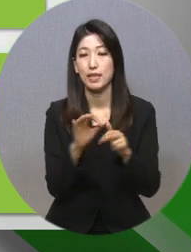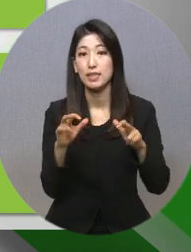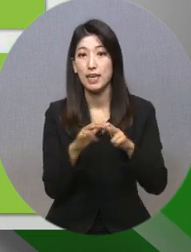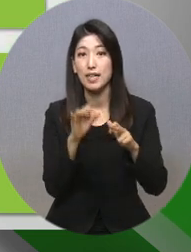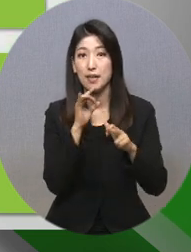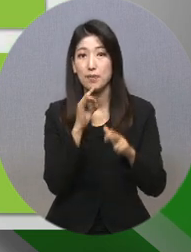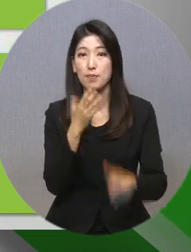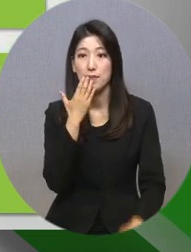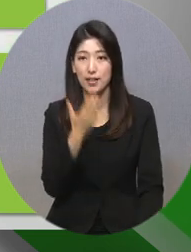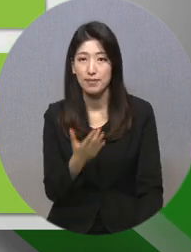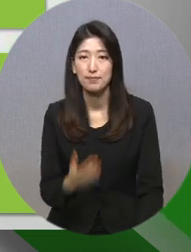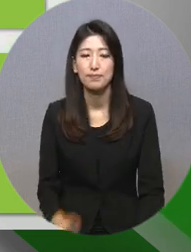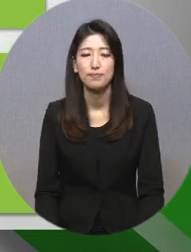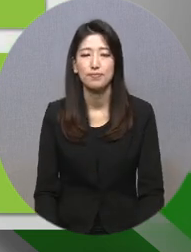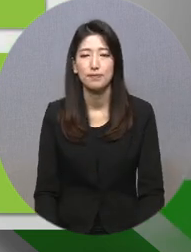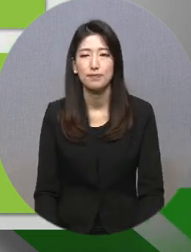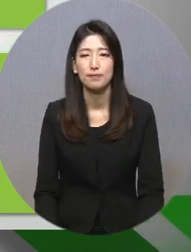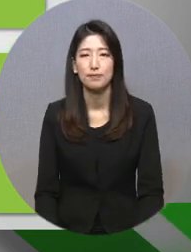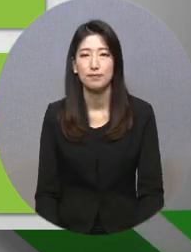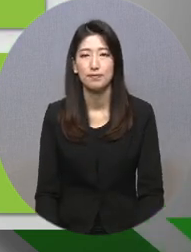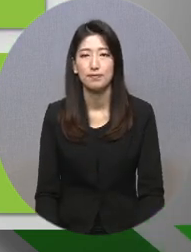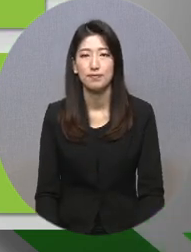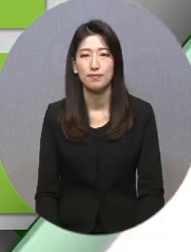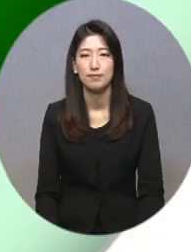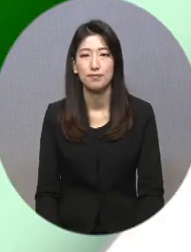채용하며 담당지사는 충남지사입니다.